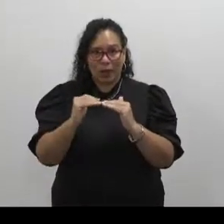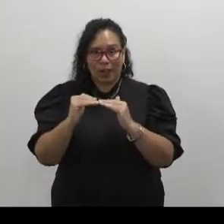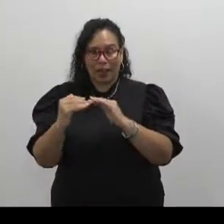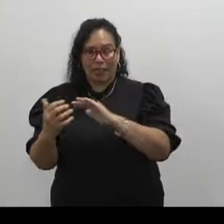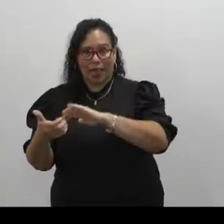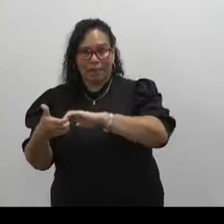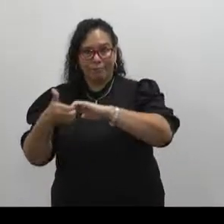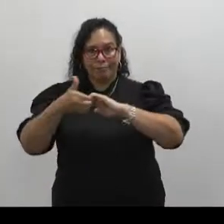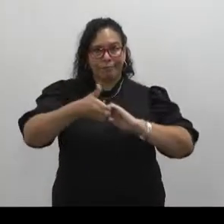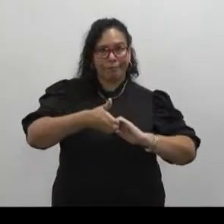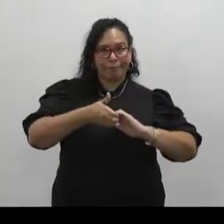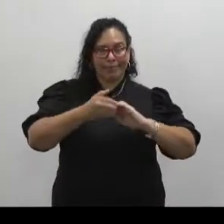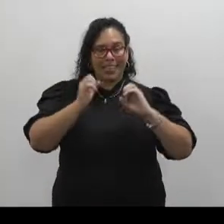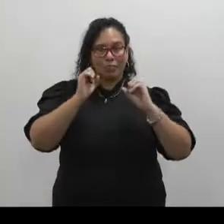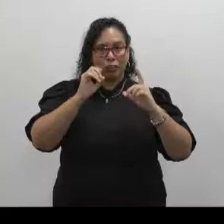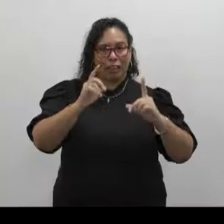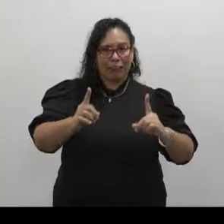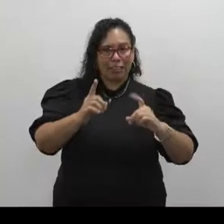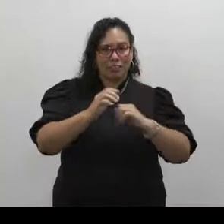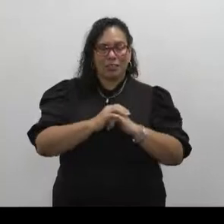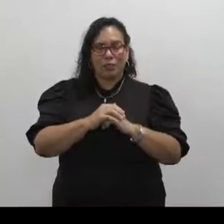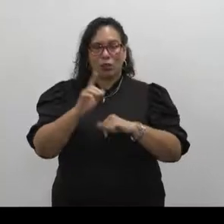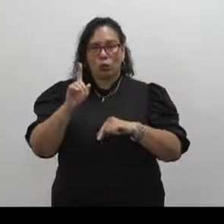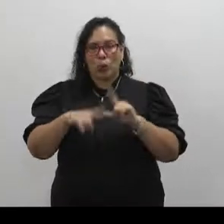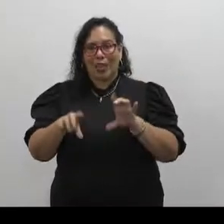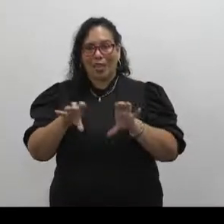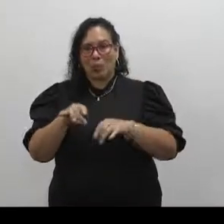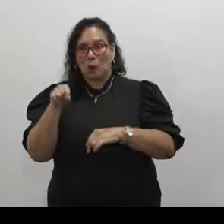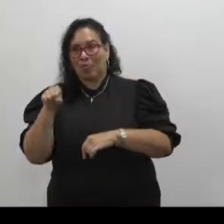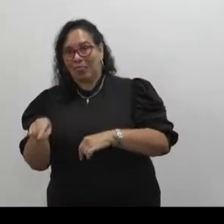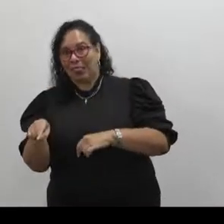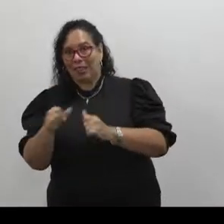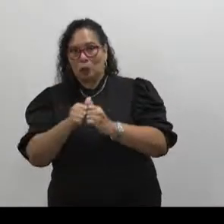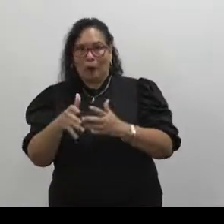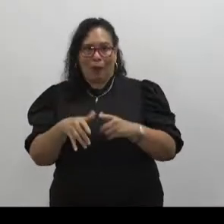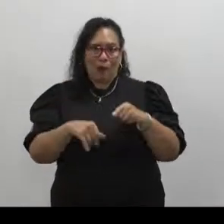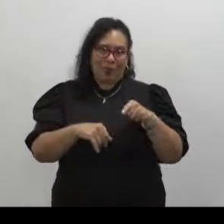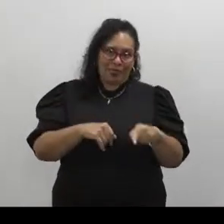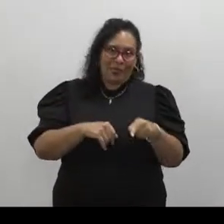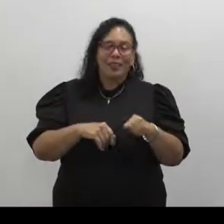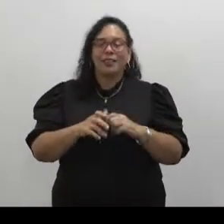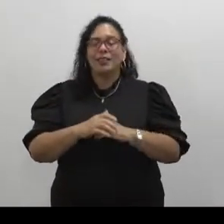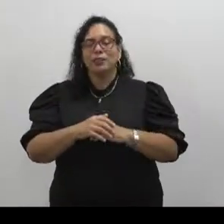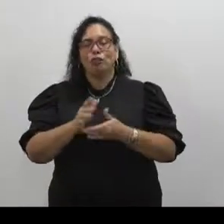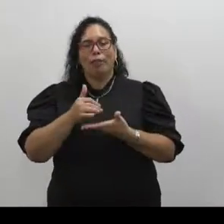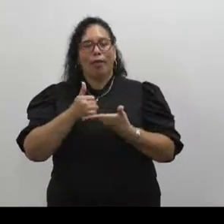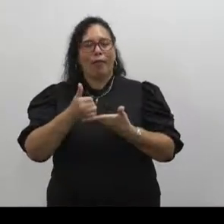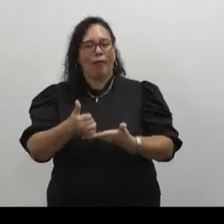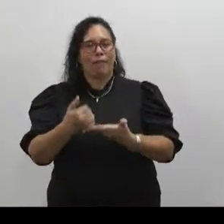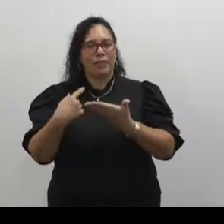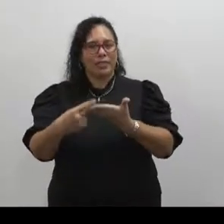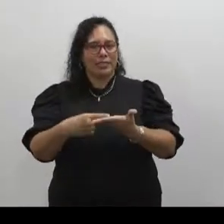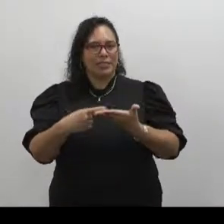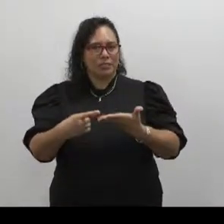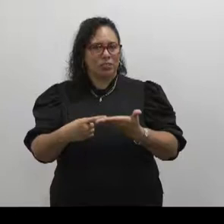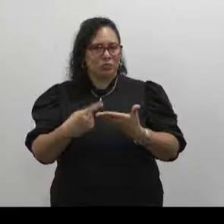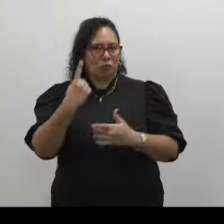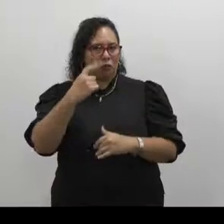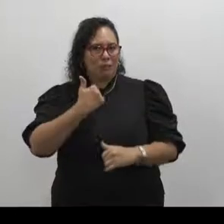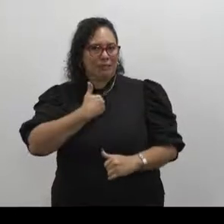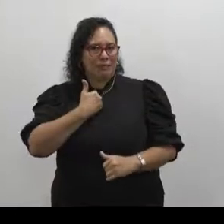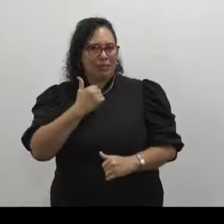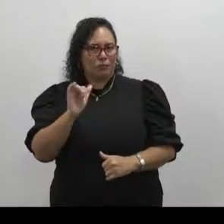trong chấm rồi nhỏ miền sao mà phep nơi con bón sơn la bao nhiêu lại phần này